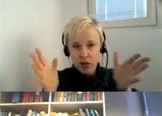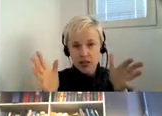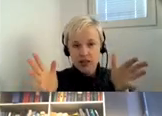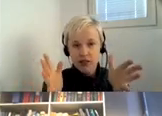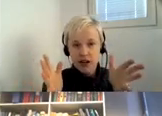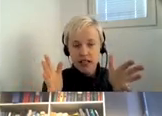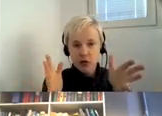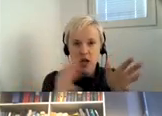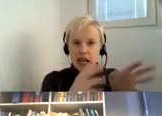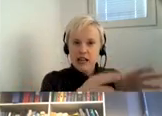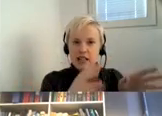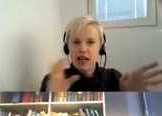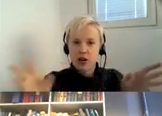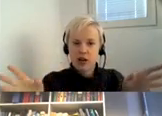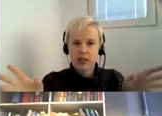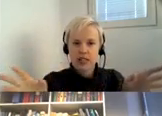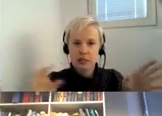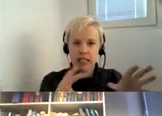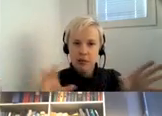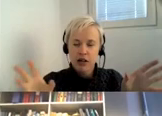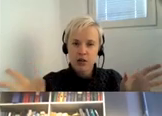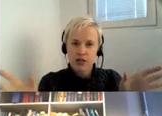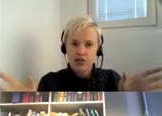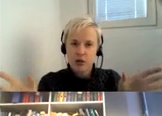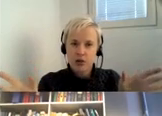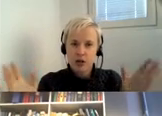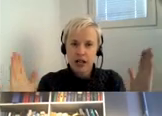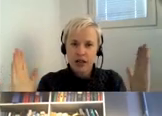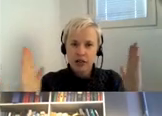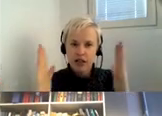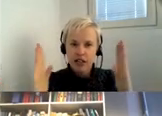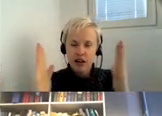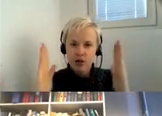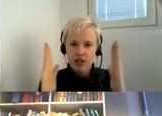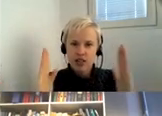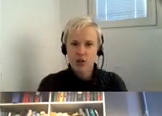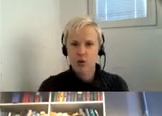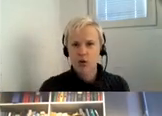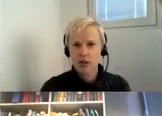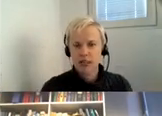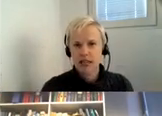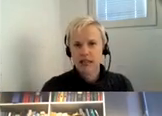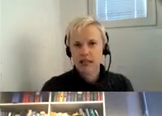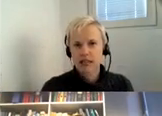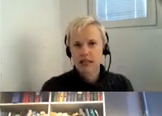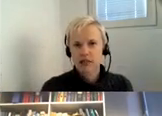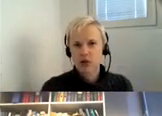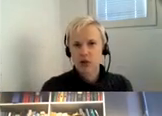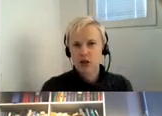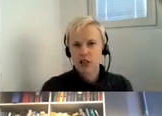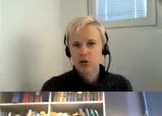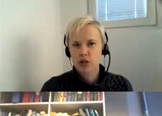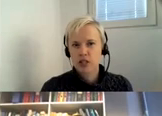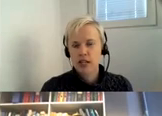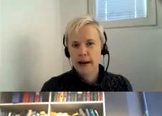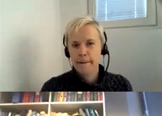se mahdollisesti vaan niitä, kun on erilaisia teorioita siitä, että mitä ne mahdollisesti voisi olla, niin kaventaako se vaan sitä joukkoa, että mitä voisi